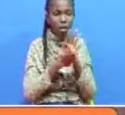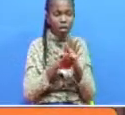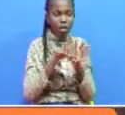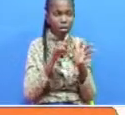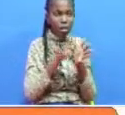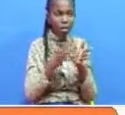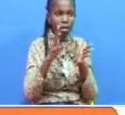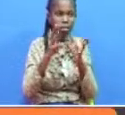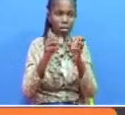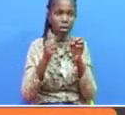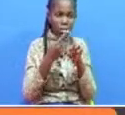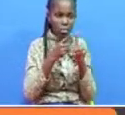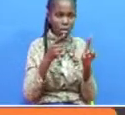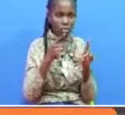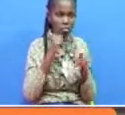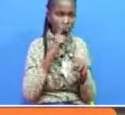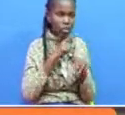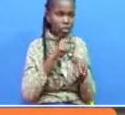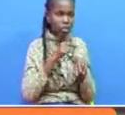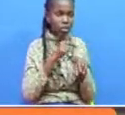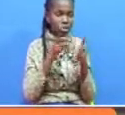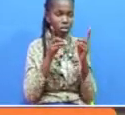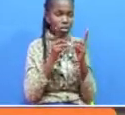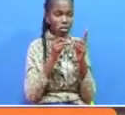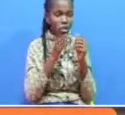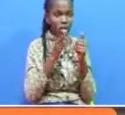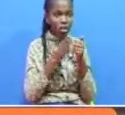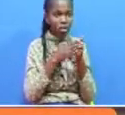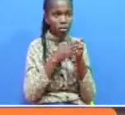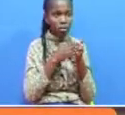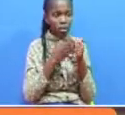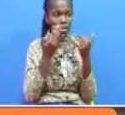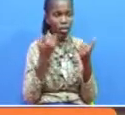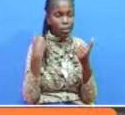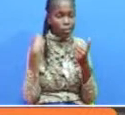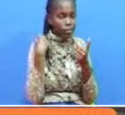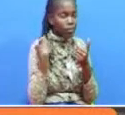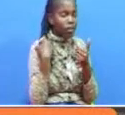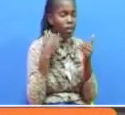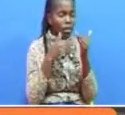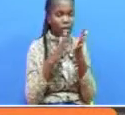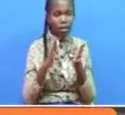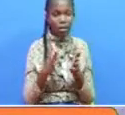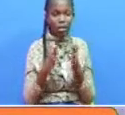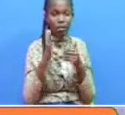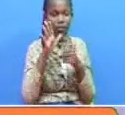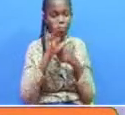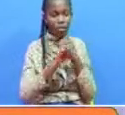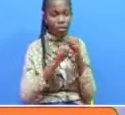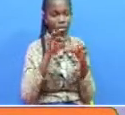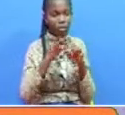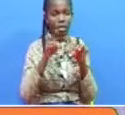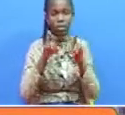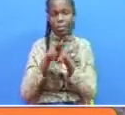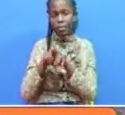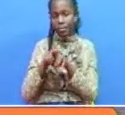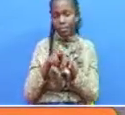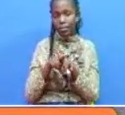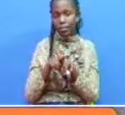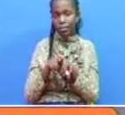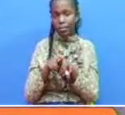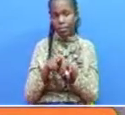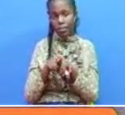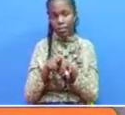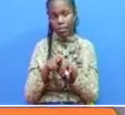onde mose lakini siwa keto wadhala matuko kenda. Yume kamande ya tongo yenge mami ya kengetano. Inki ni wa mkuli